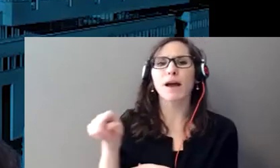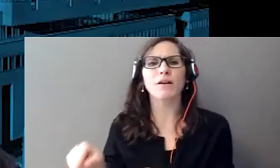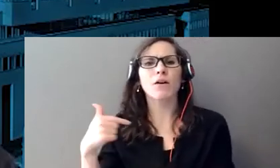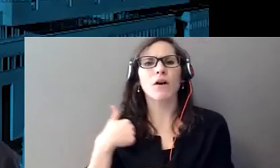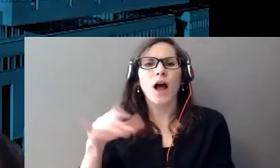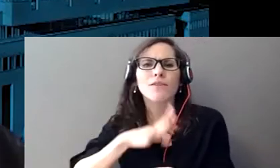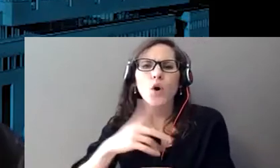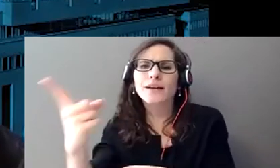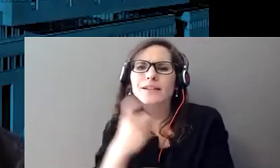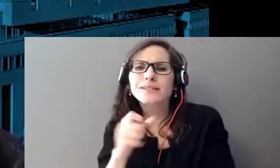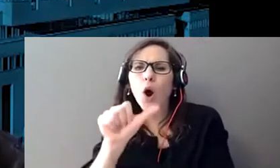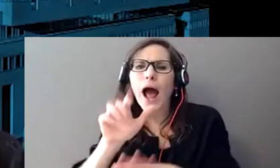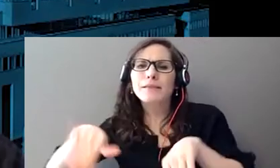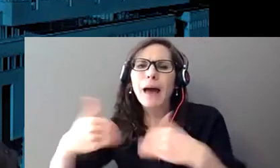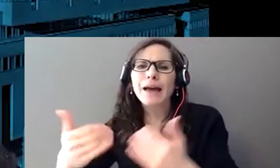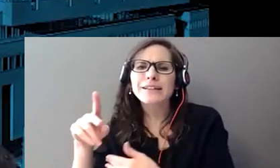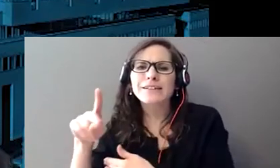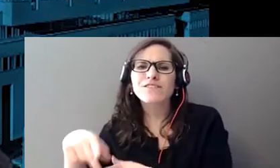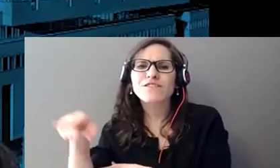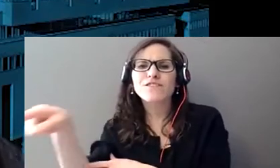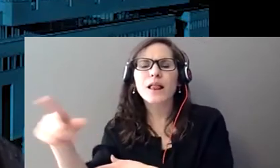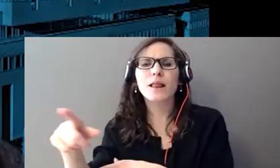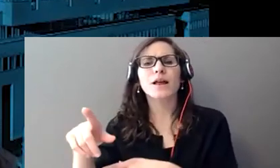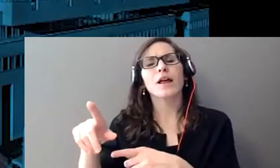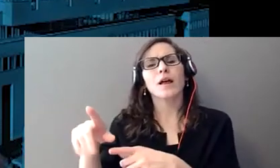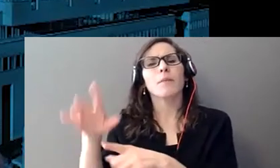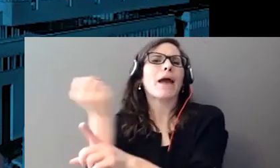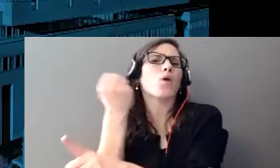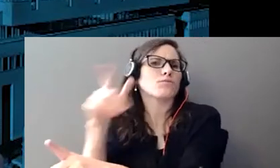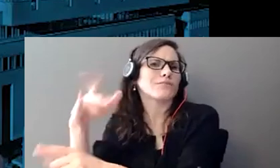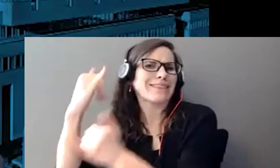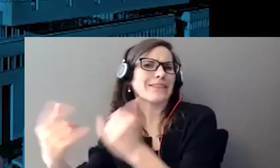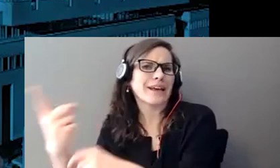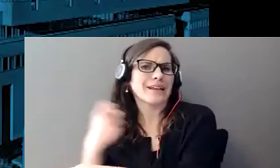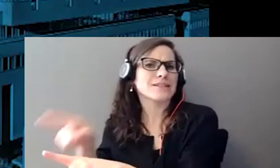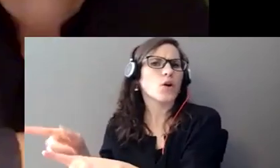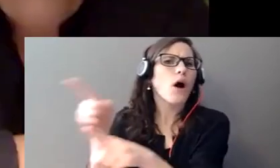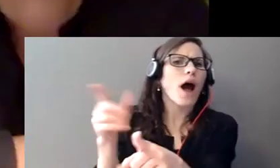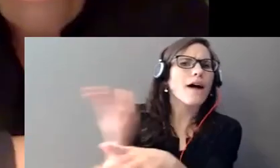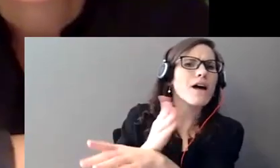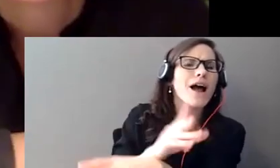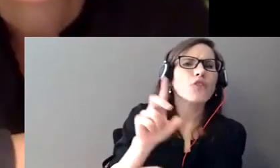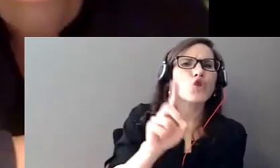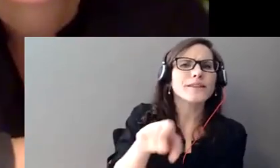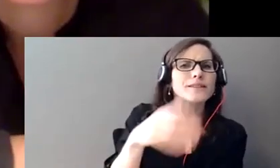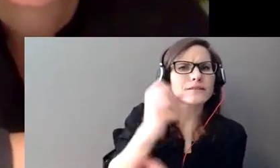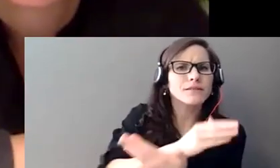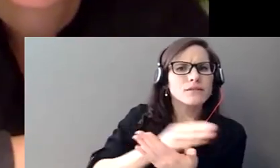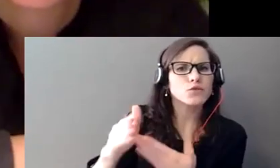mais avant d'aborder la question d'Anne-Marie Phil qui sera la dernière Denis est-ce que tu voulais rebondir sur la question posée